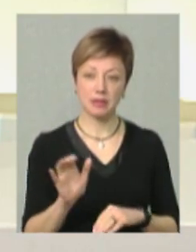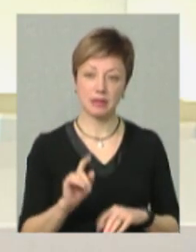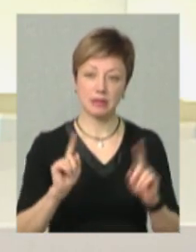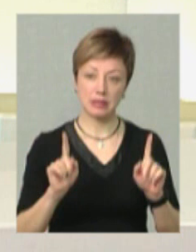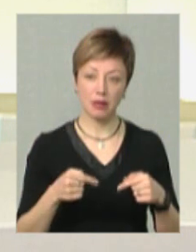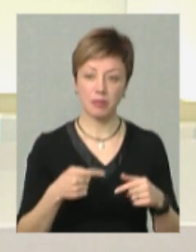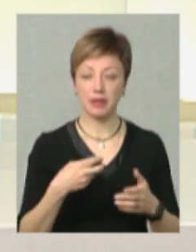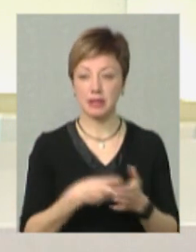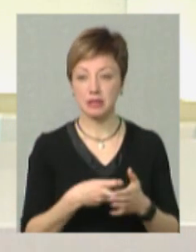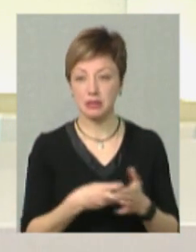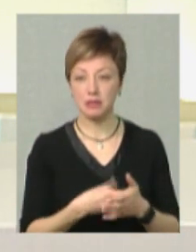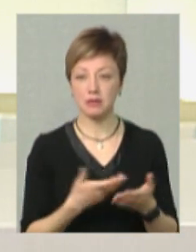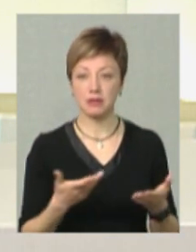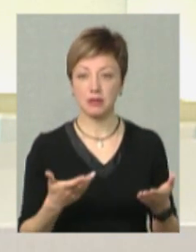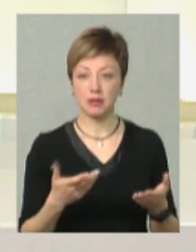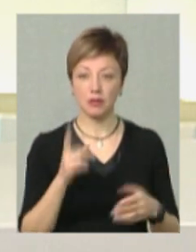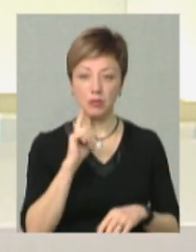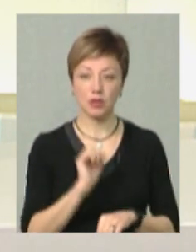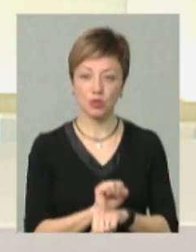запитів, листів,